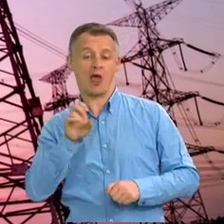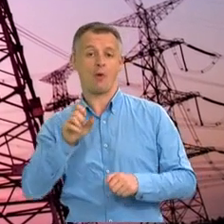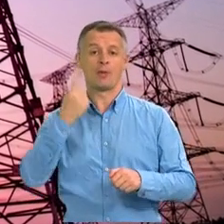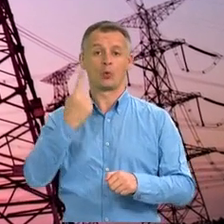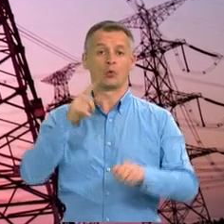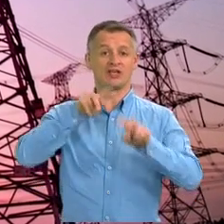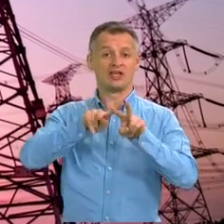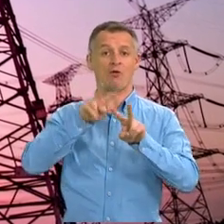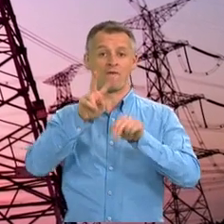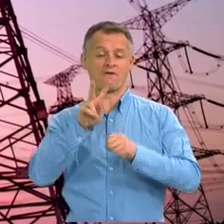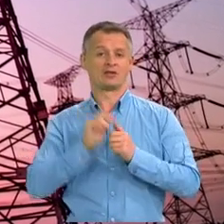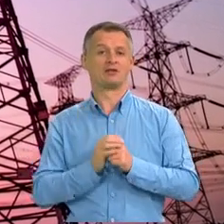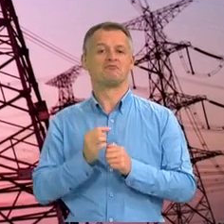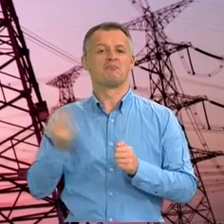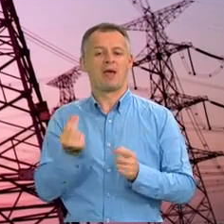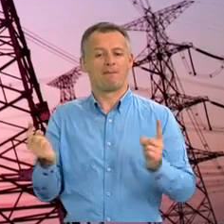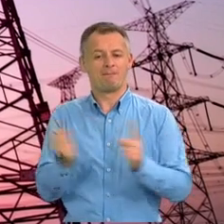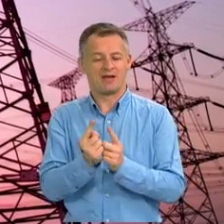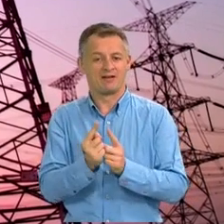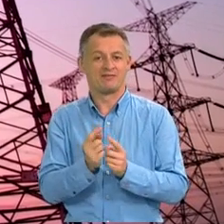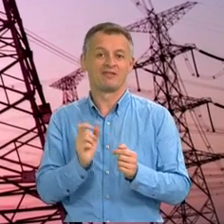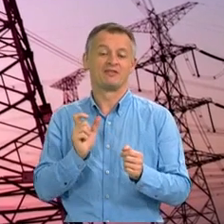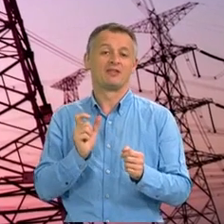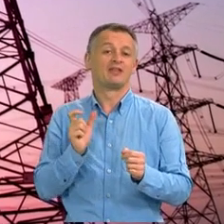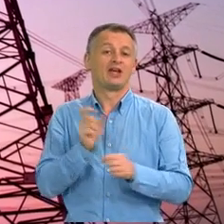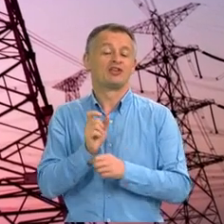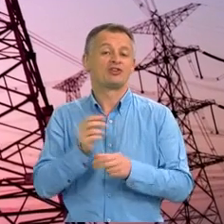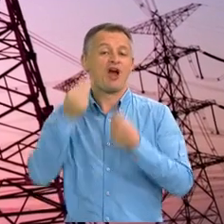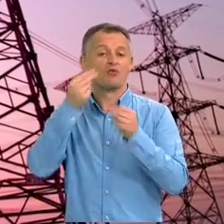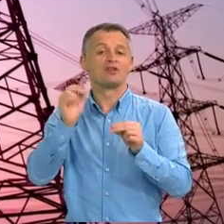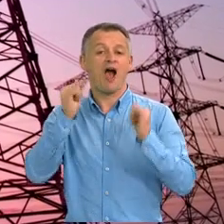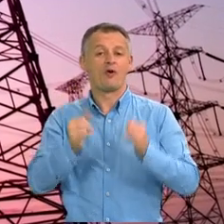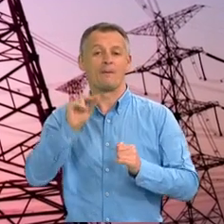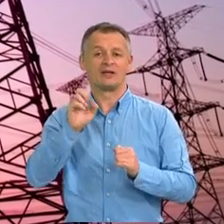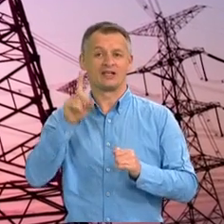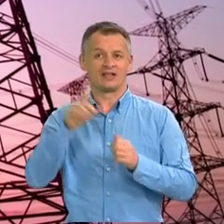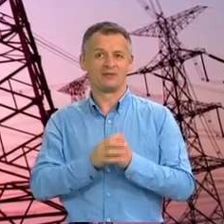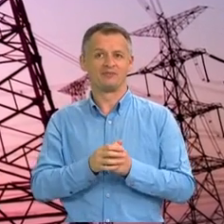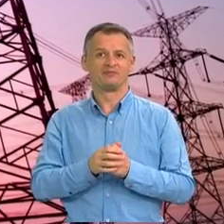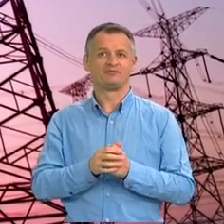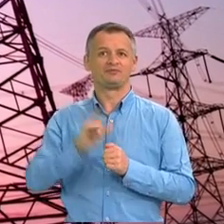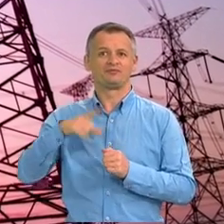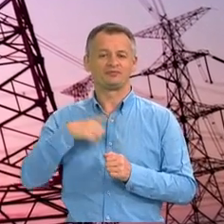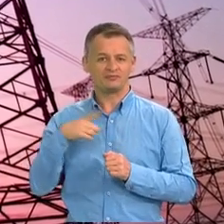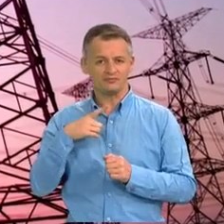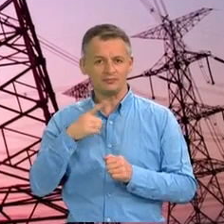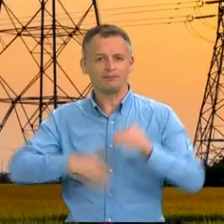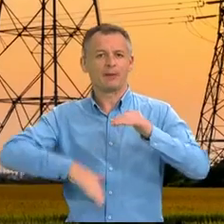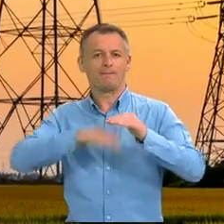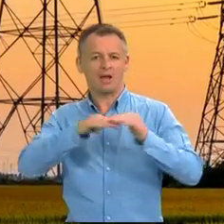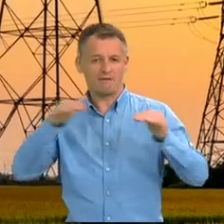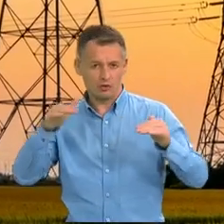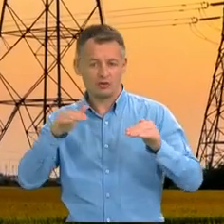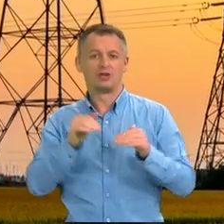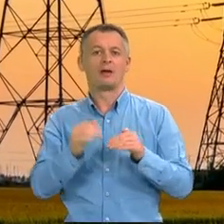spuneam, tarife mai mici decât cele avansate acum de PSD. Numai că există plafoane în cazul clienților casnici și